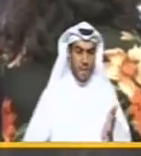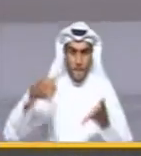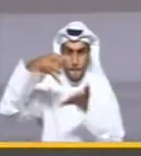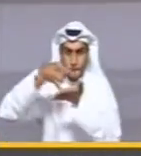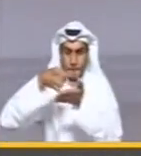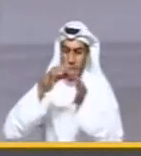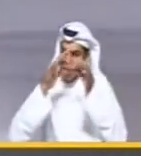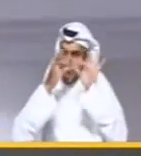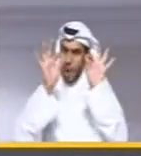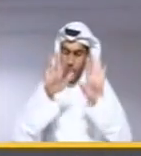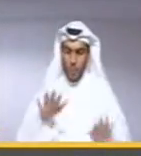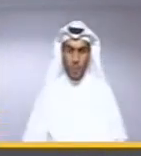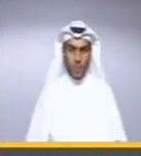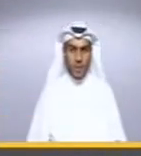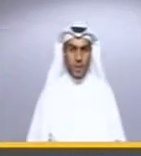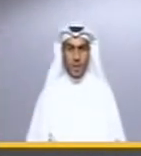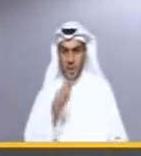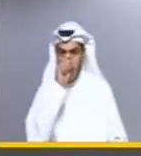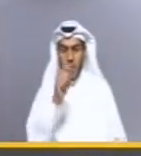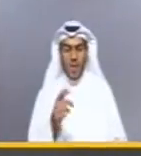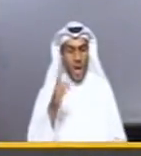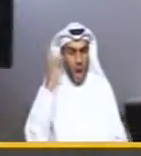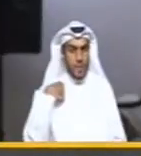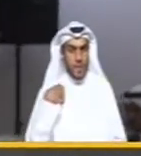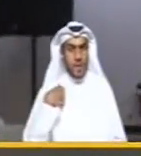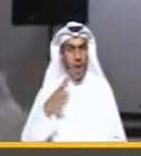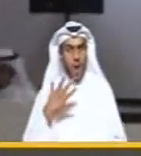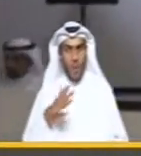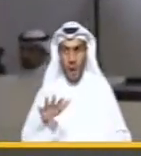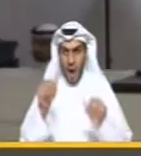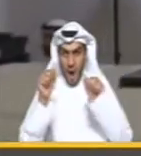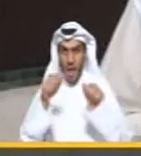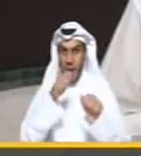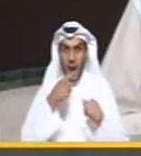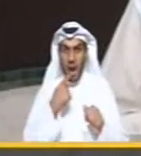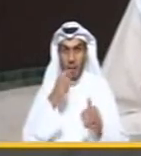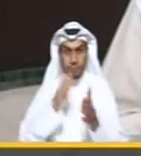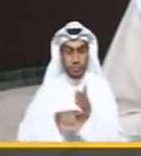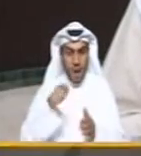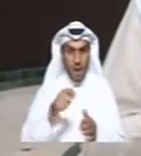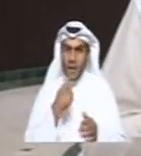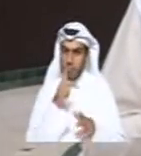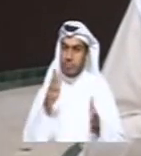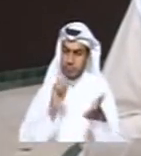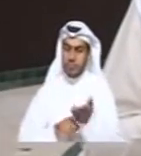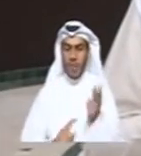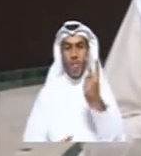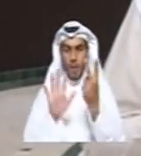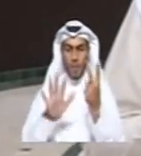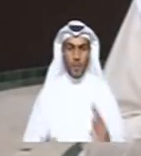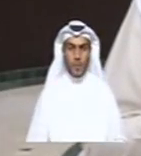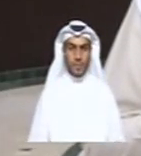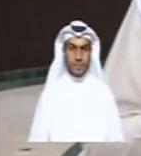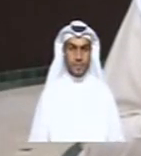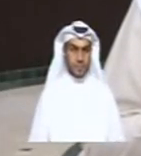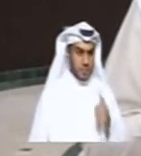وخدمات التقاضي من رفع الدعاوي وتنفيذها بعد صدور الأحكام. مركز المحامي لخدمة التقاضي